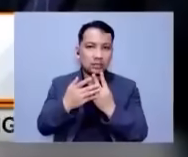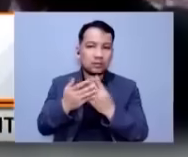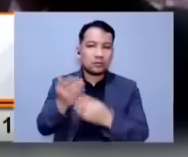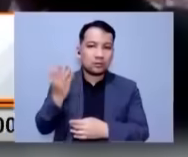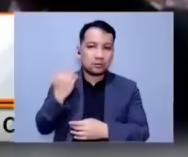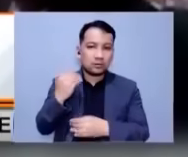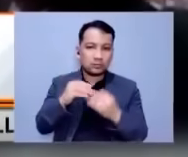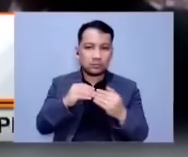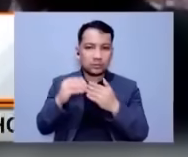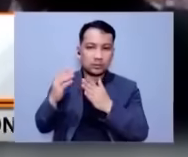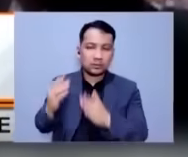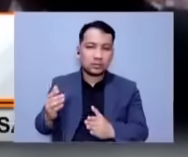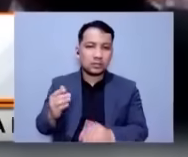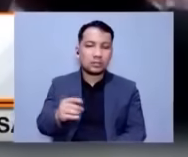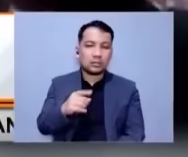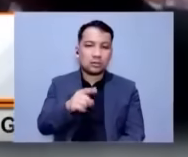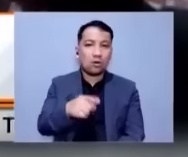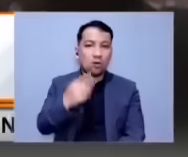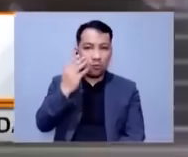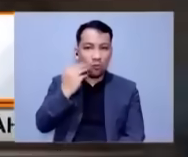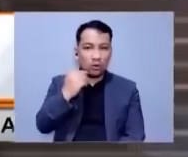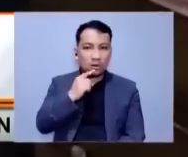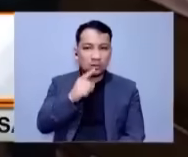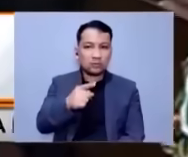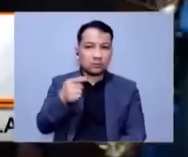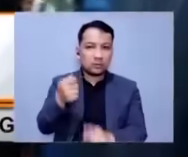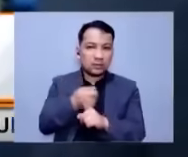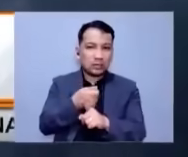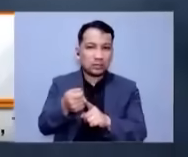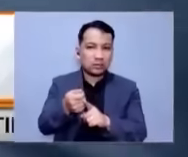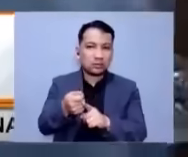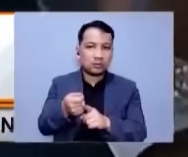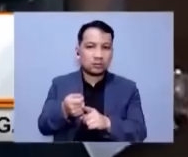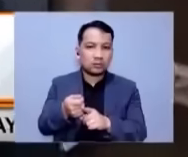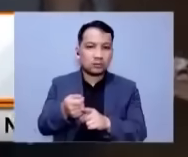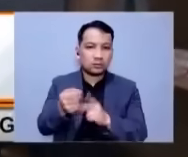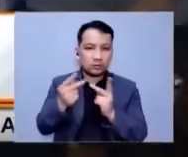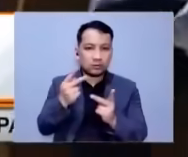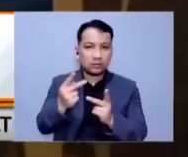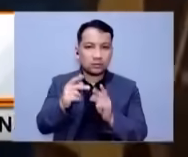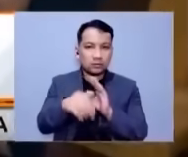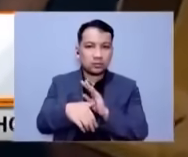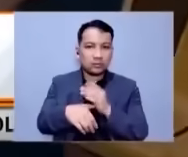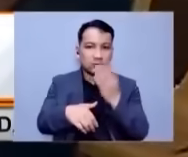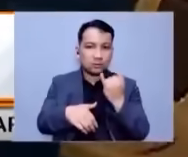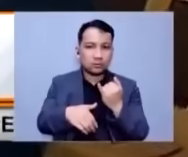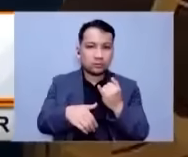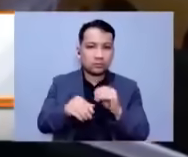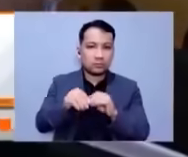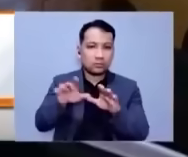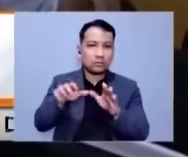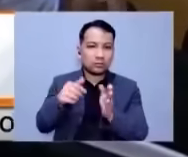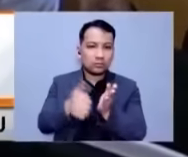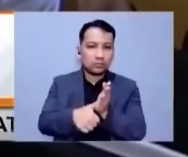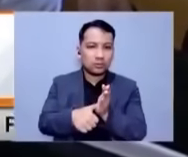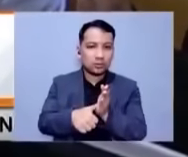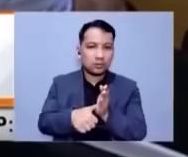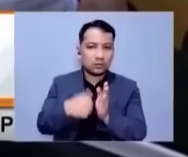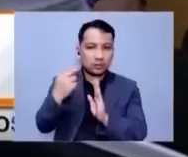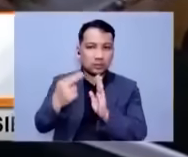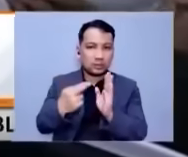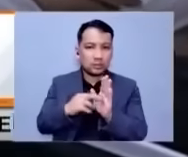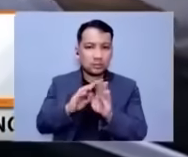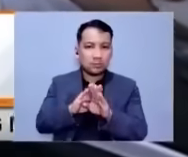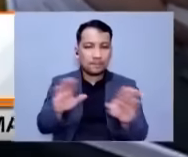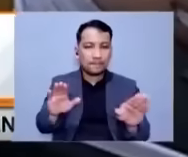nito dahil sa mga isyu umano ng pang-aabuso. Ang pagbisita ng COMELEC ay para sa satellite voter registration. Hindi lamang ito para